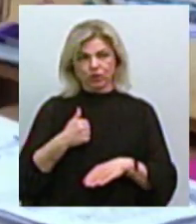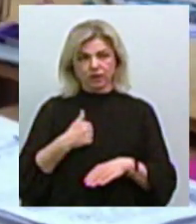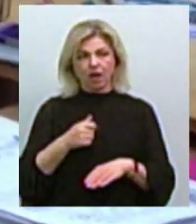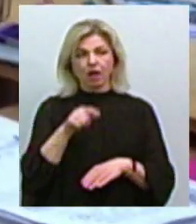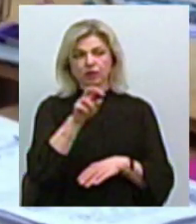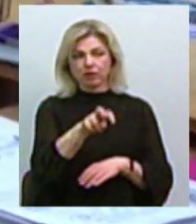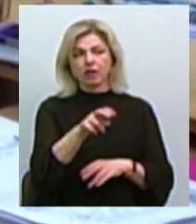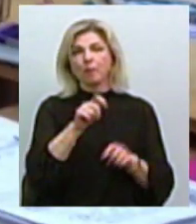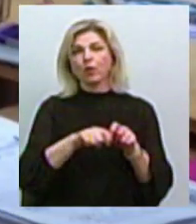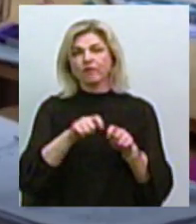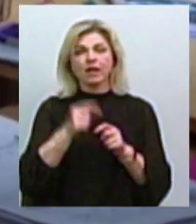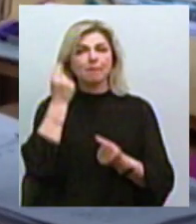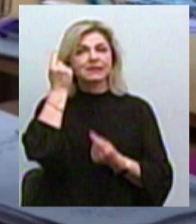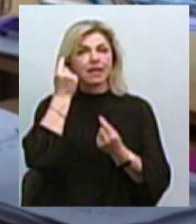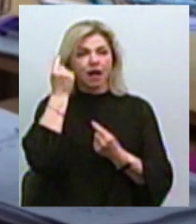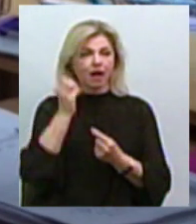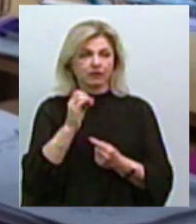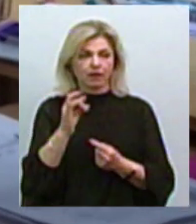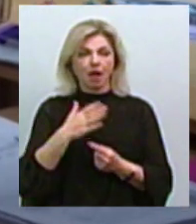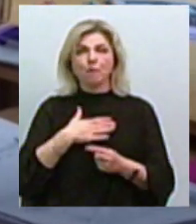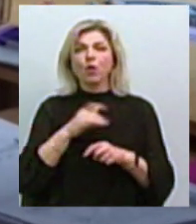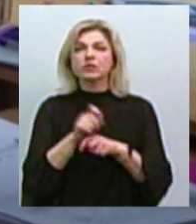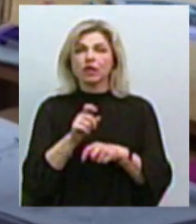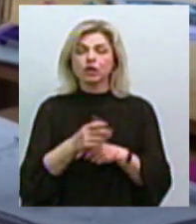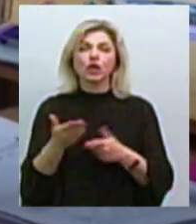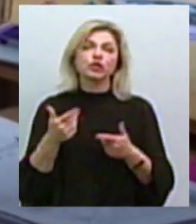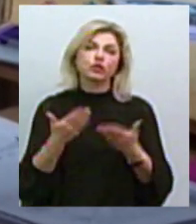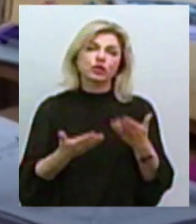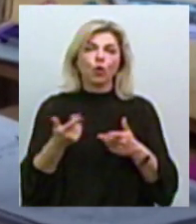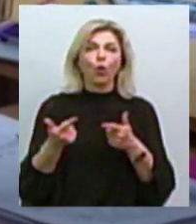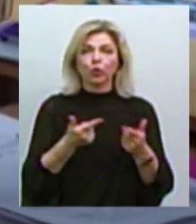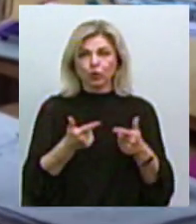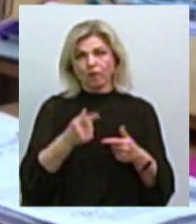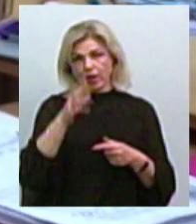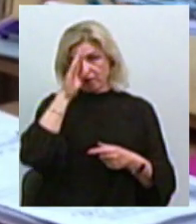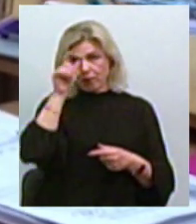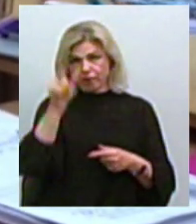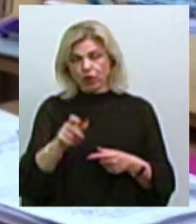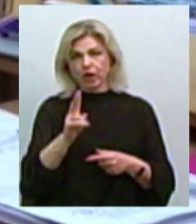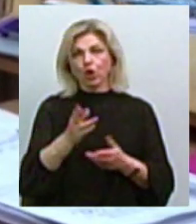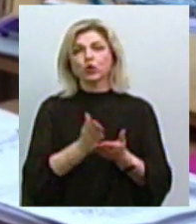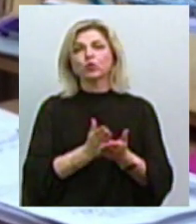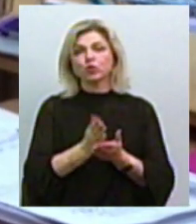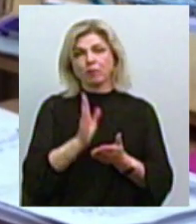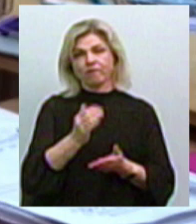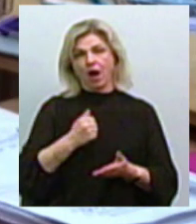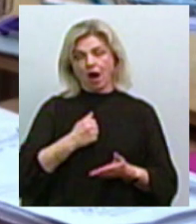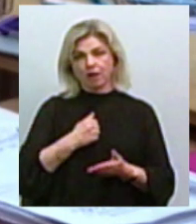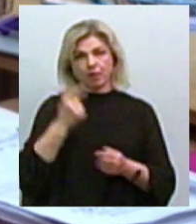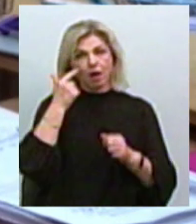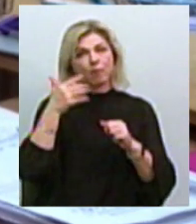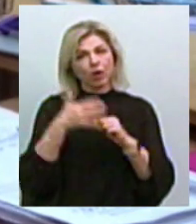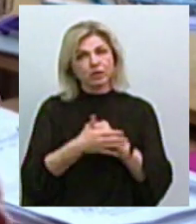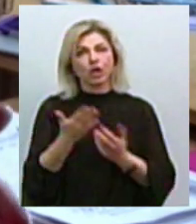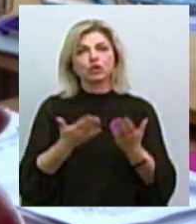психіатра. Моя задача зрозуміти, чи готовий він до змін, пов'язаних зі службою в армії, зі стресом, якщо в мене є якісь підозри, що